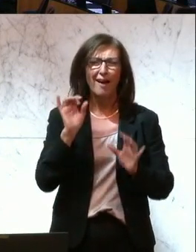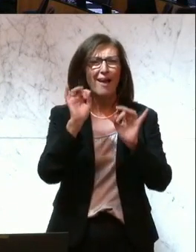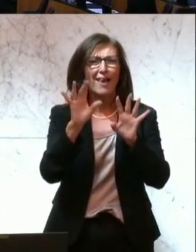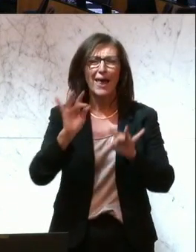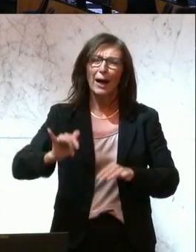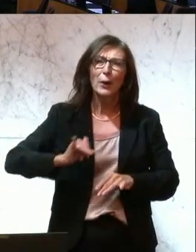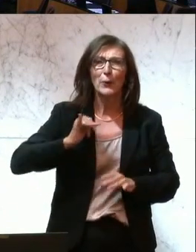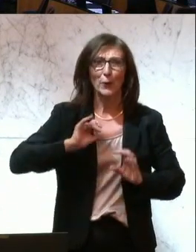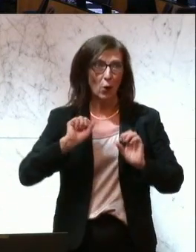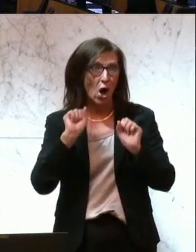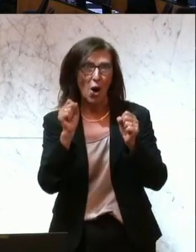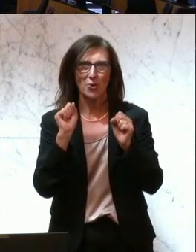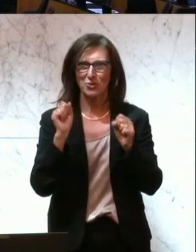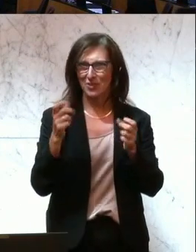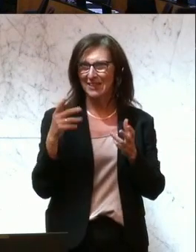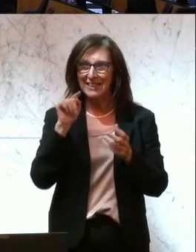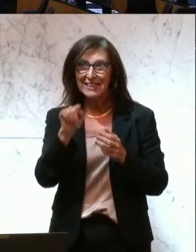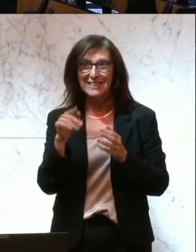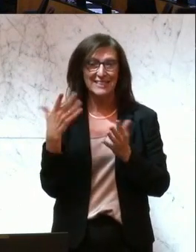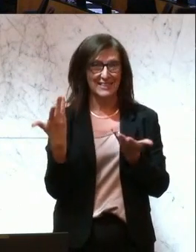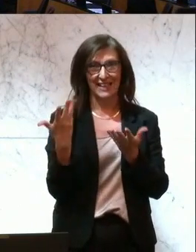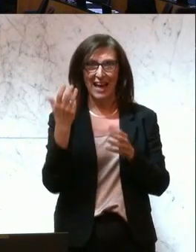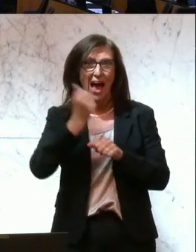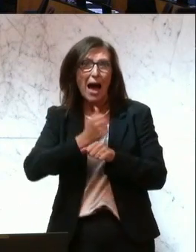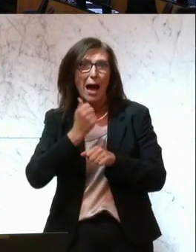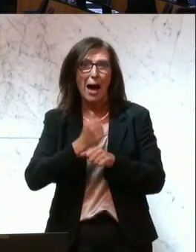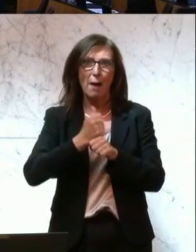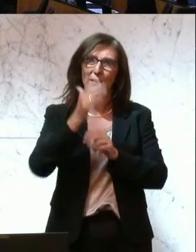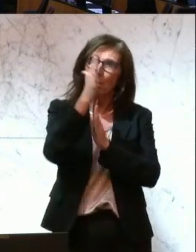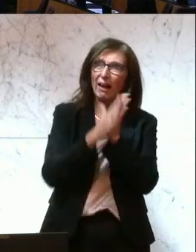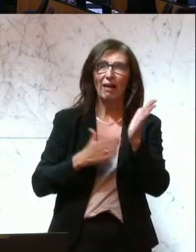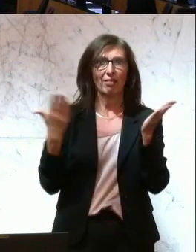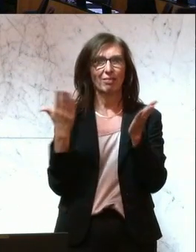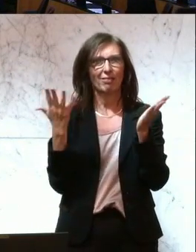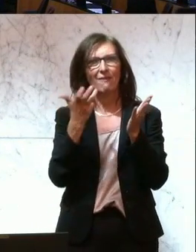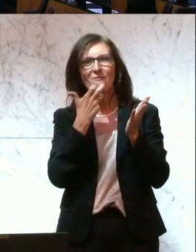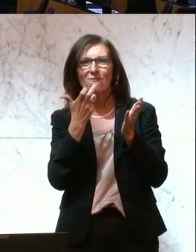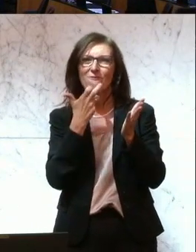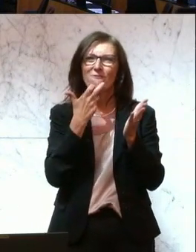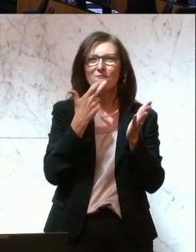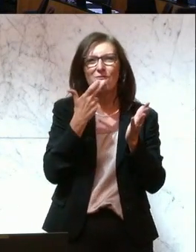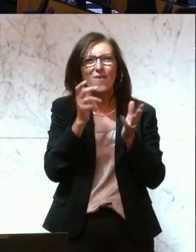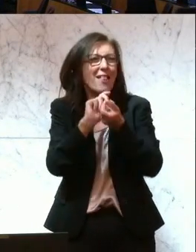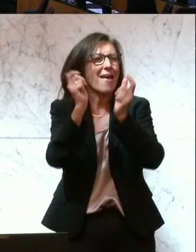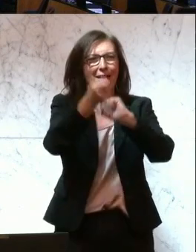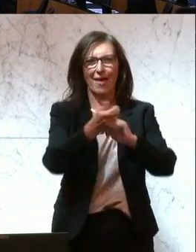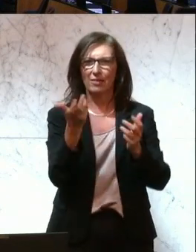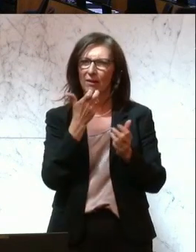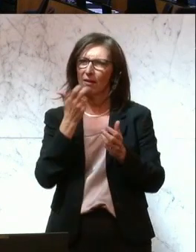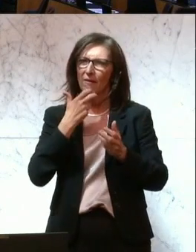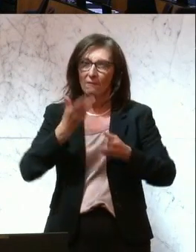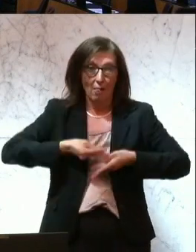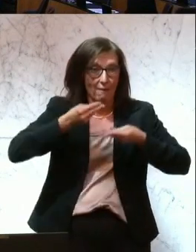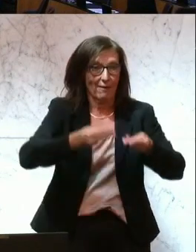und Junglehrer beginnen diesen Job mit dem Anspruch, etwas zu bewegen, etwas weiterzugeben, einen Dienst an den Kindern, an der Gesellschaft